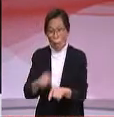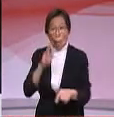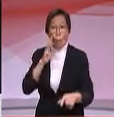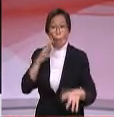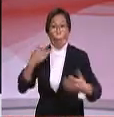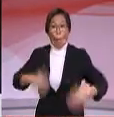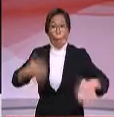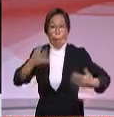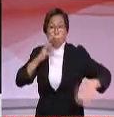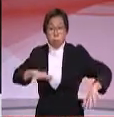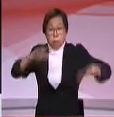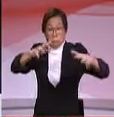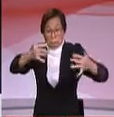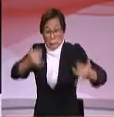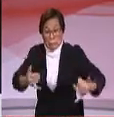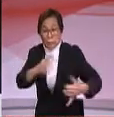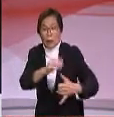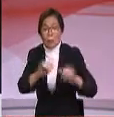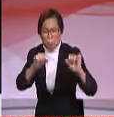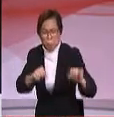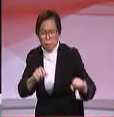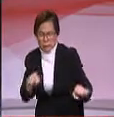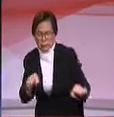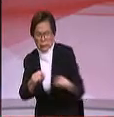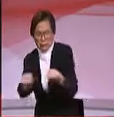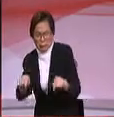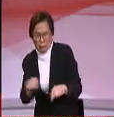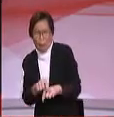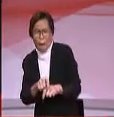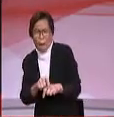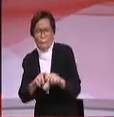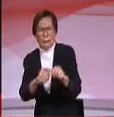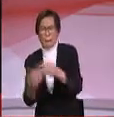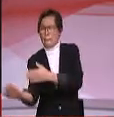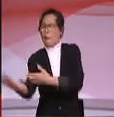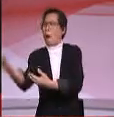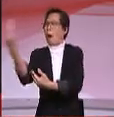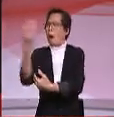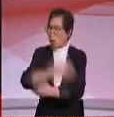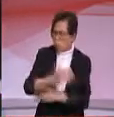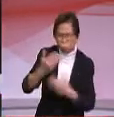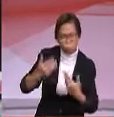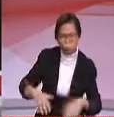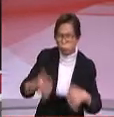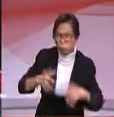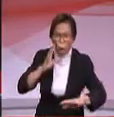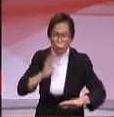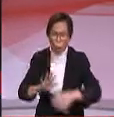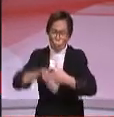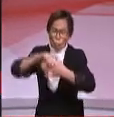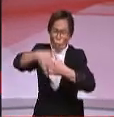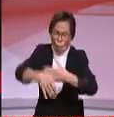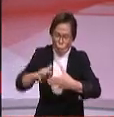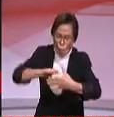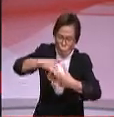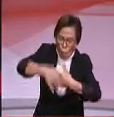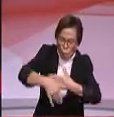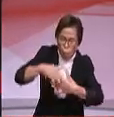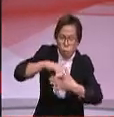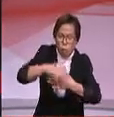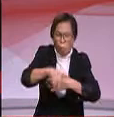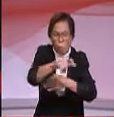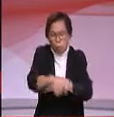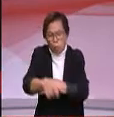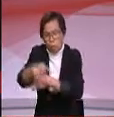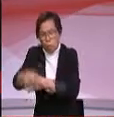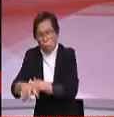teruk ketika ini. Dan boleh dikatakan sepanjang hari ini setelah air melimpahi di kawasan ini, pendapatan penduduk